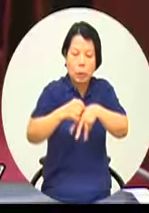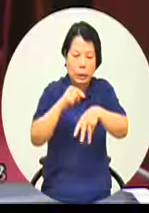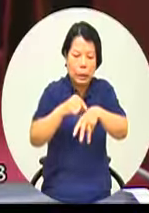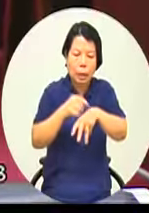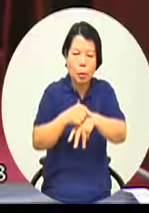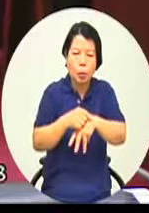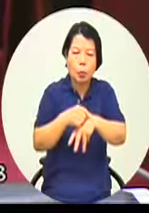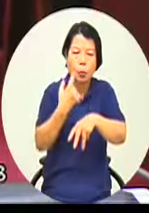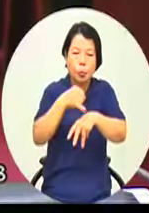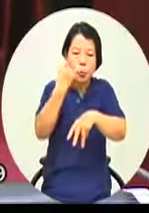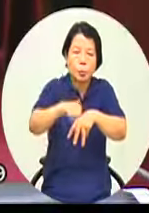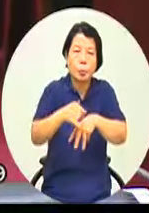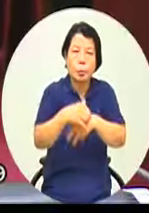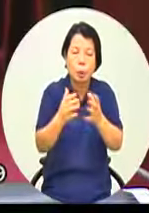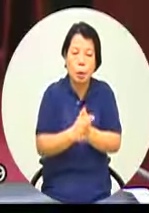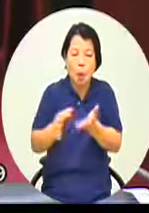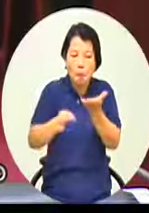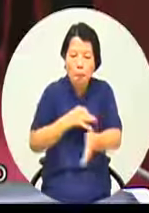不好，因为